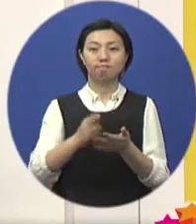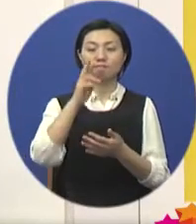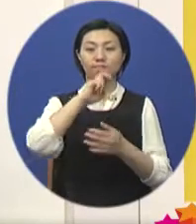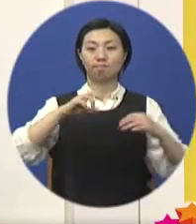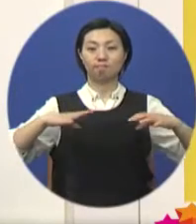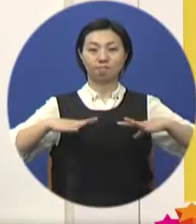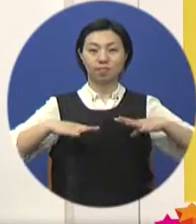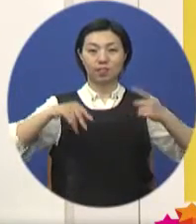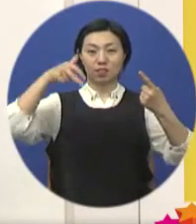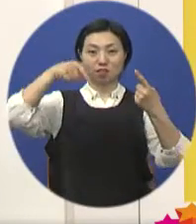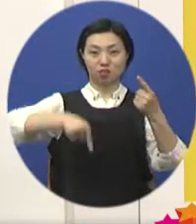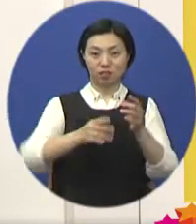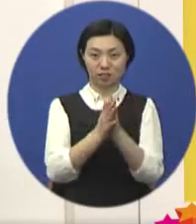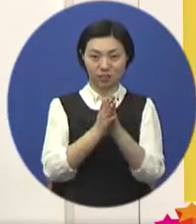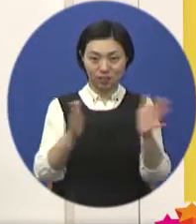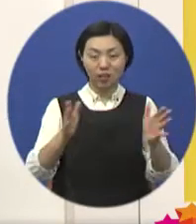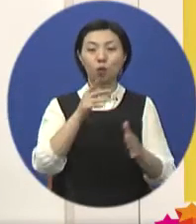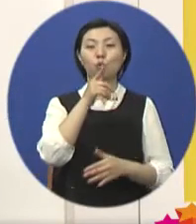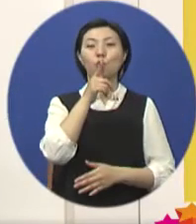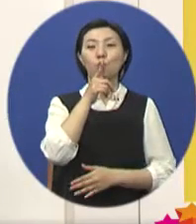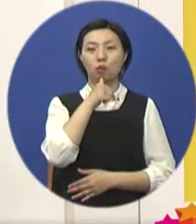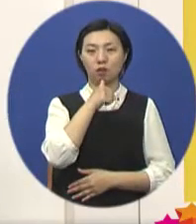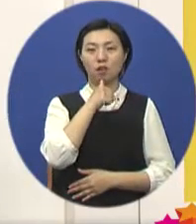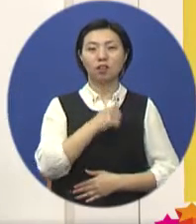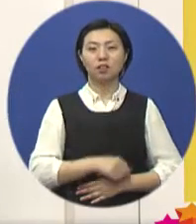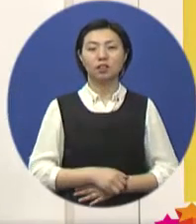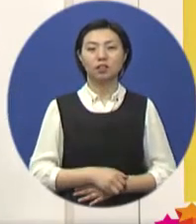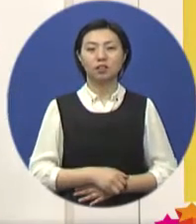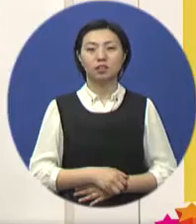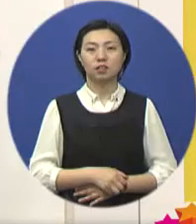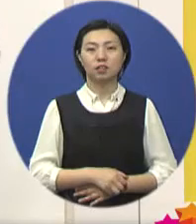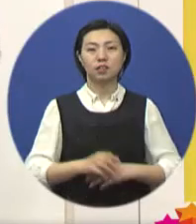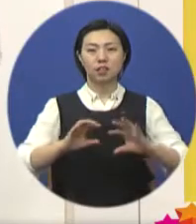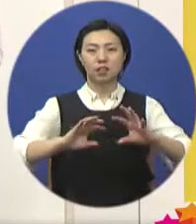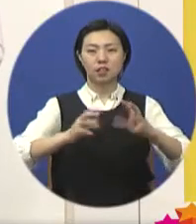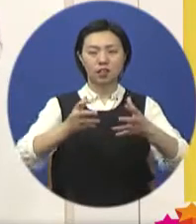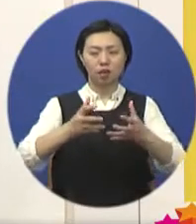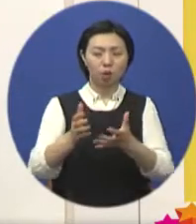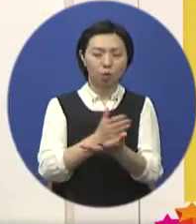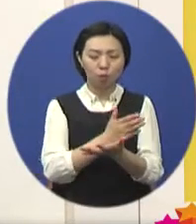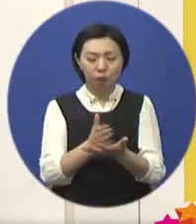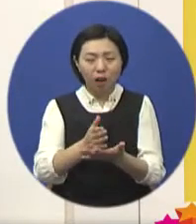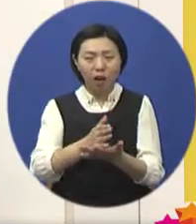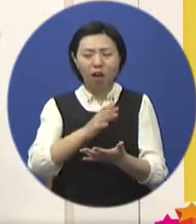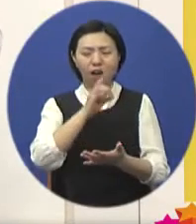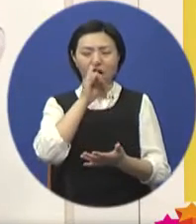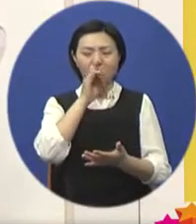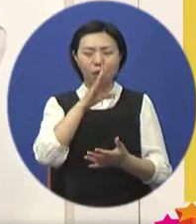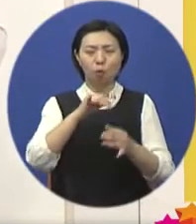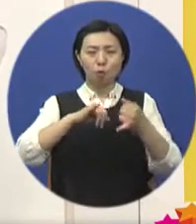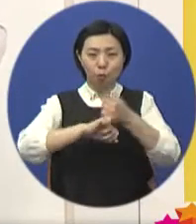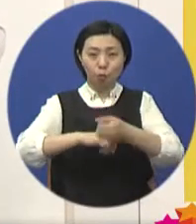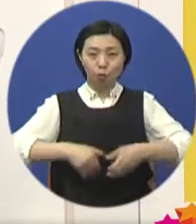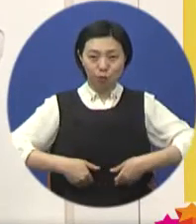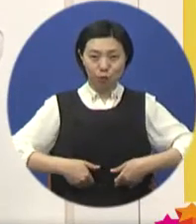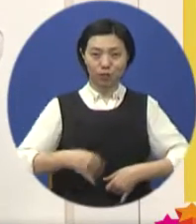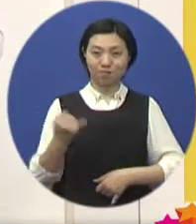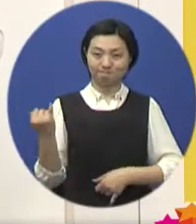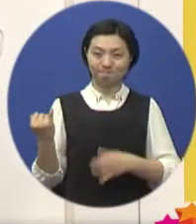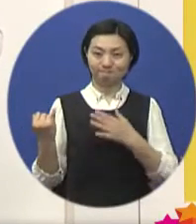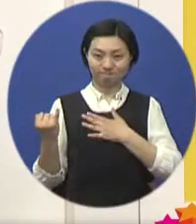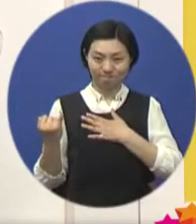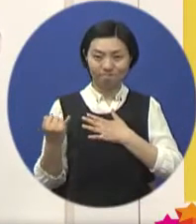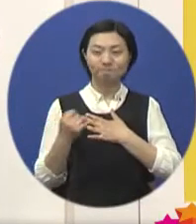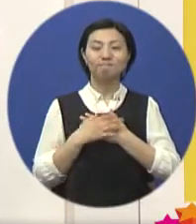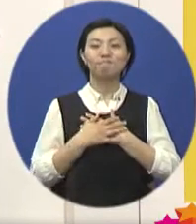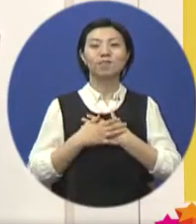한 주가 시작되는 월요일입니다. 네. 네, 이 세상에서 없어서는 안 될 이효정, 서정우가 여러분에게 기쁨과